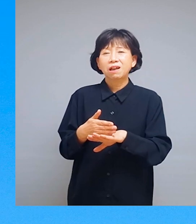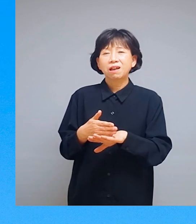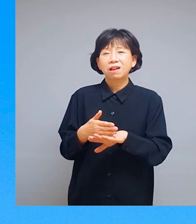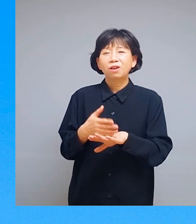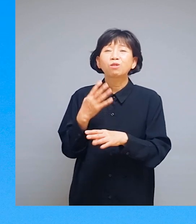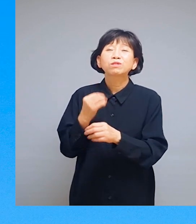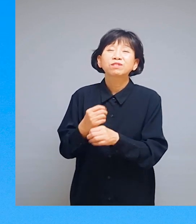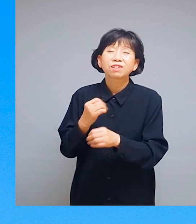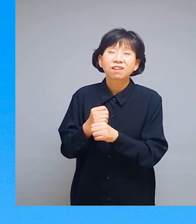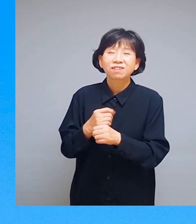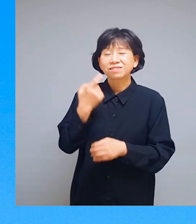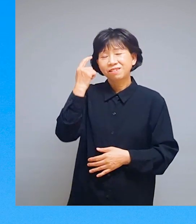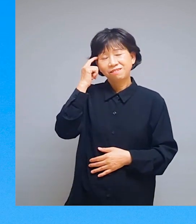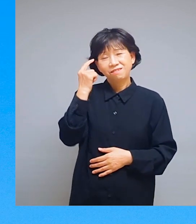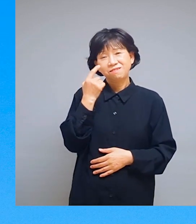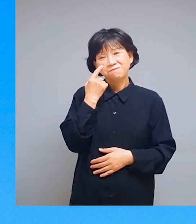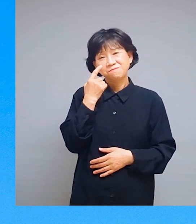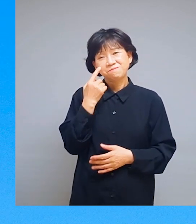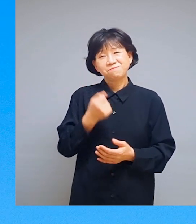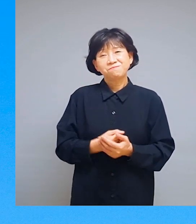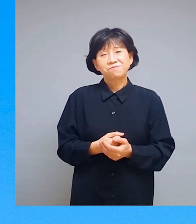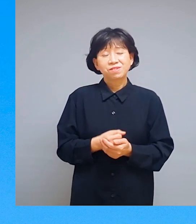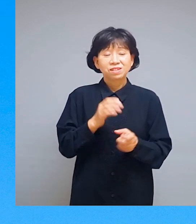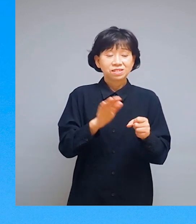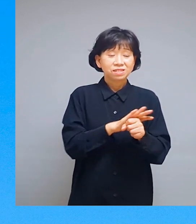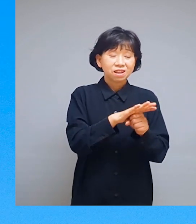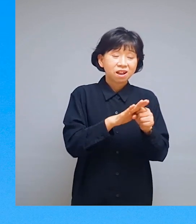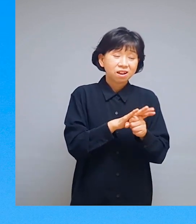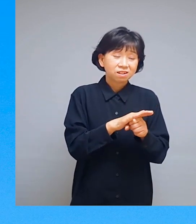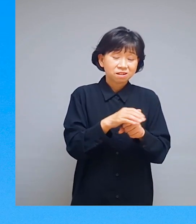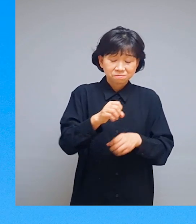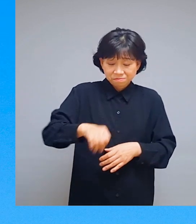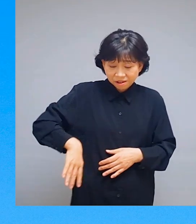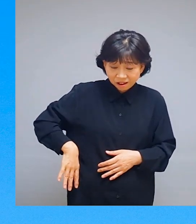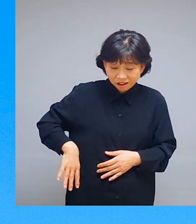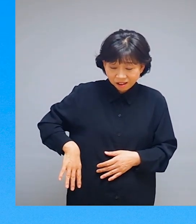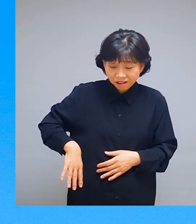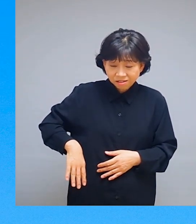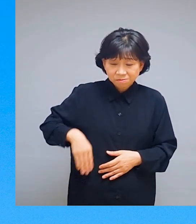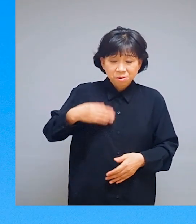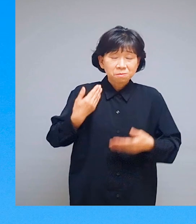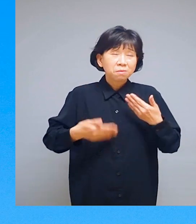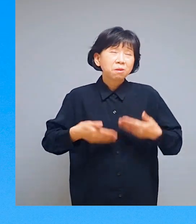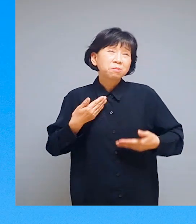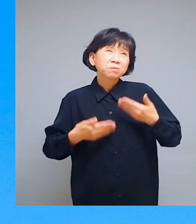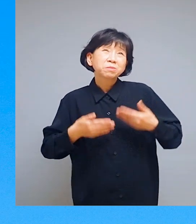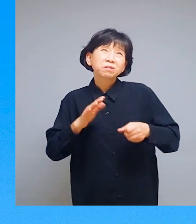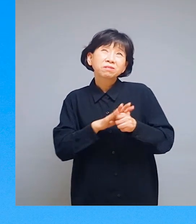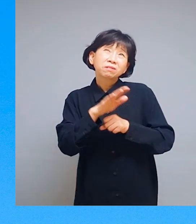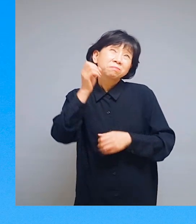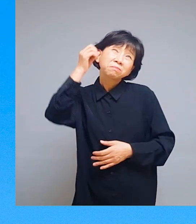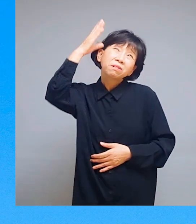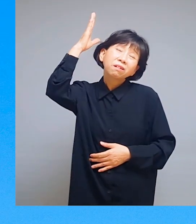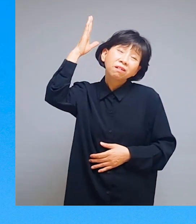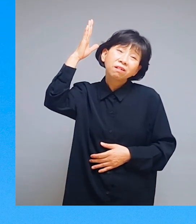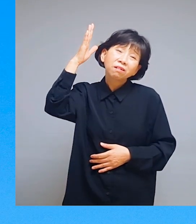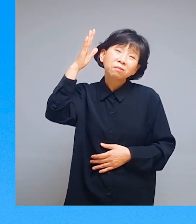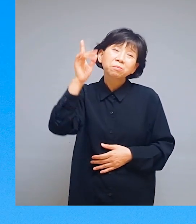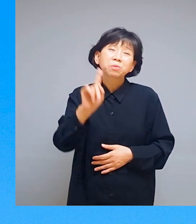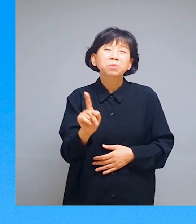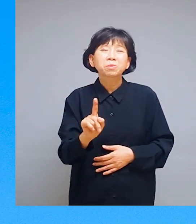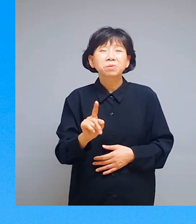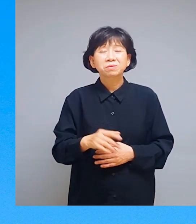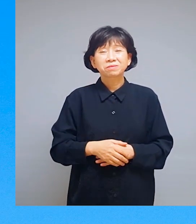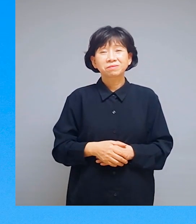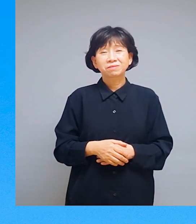보실 수 있기를 바랍니다. 혹시 우리가 사랑을 잃은 것이 아니라 바쁜 삶 속에서 잊어버린 것일 수도 있습니다. 예레미야